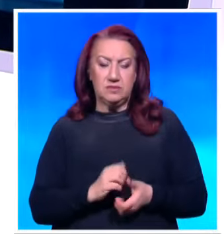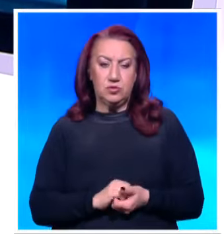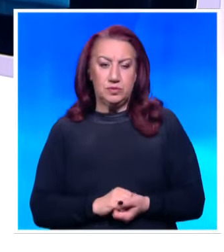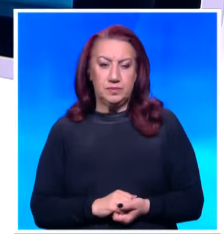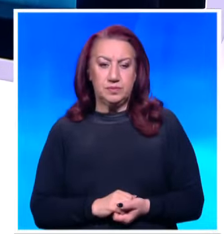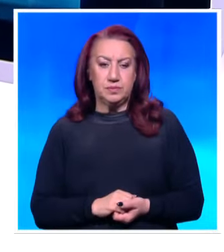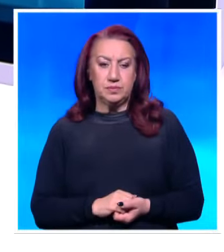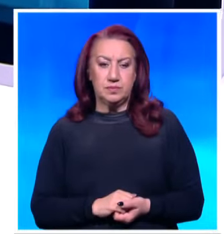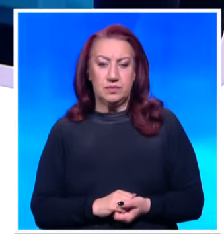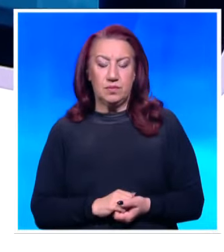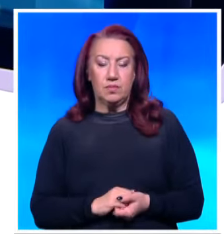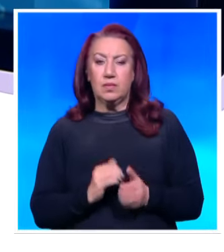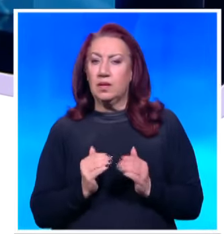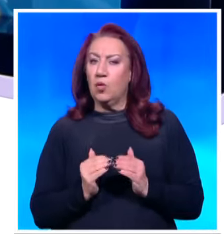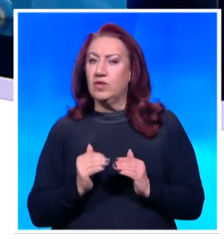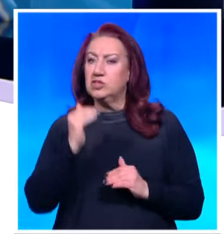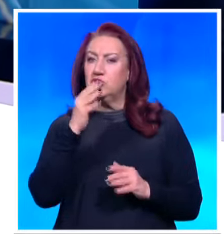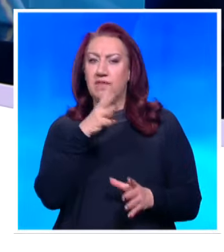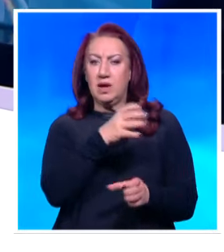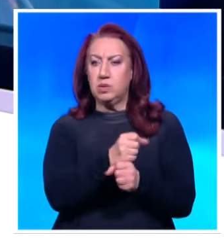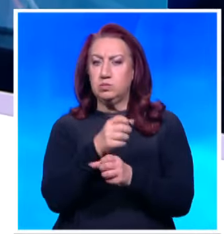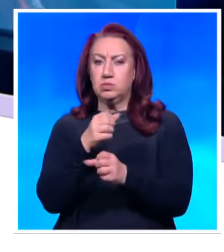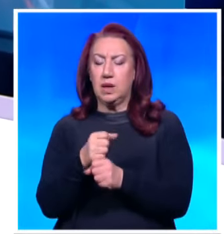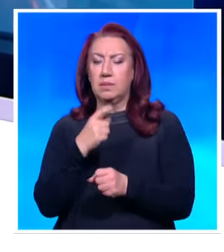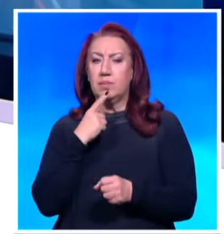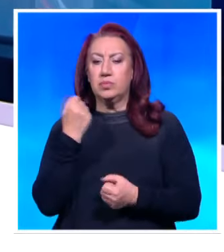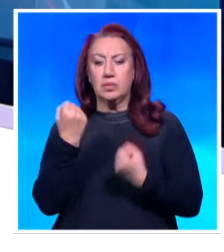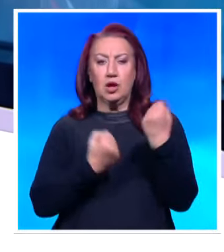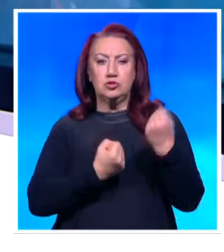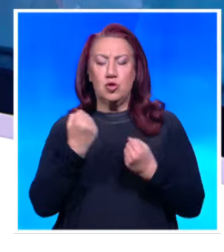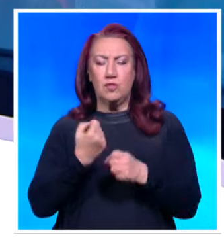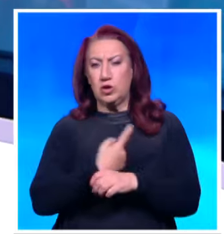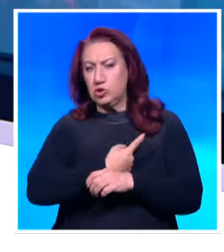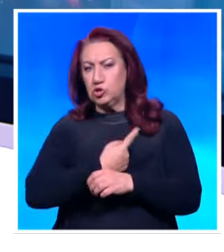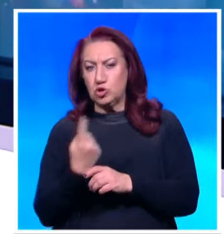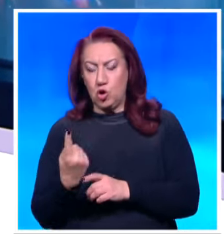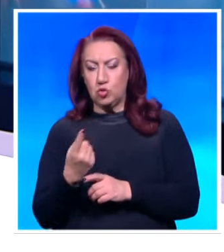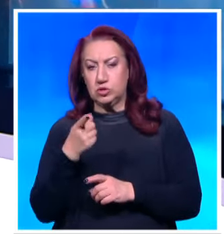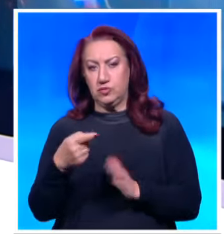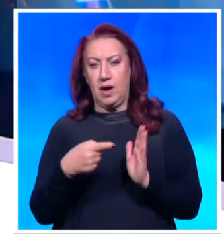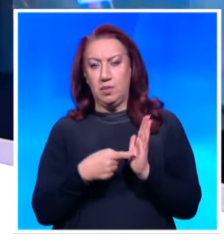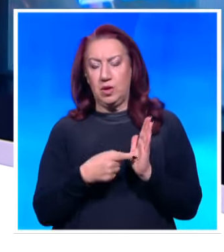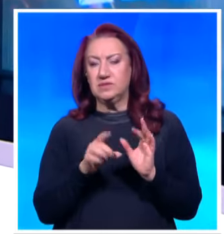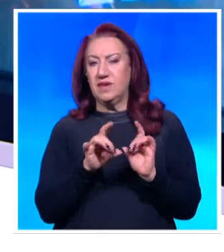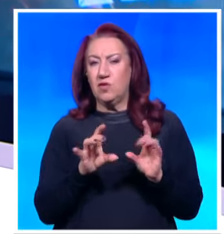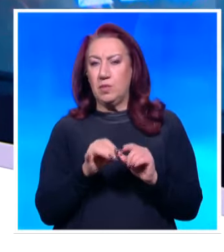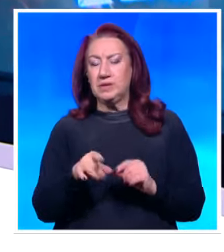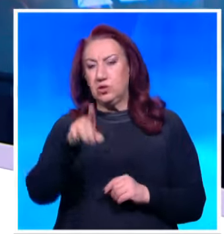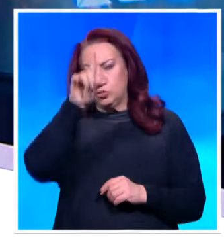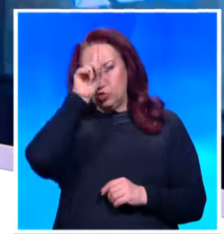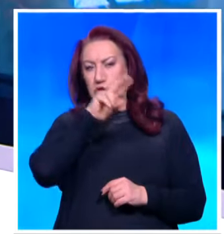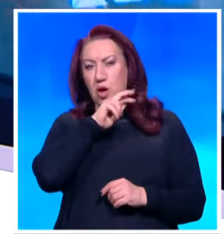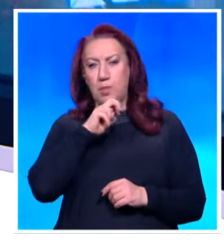Драстичен ръст на заловените да шофират с превишена скорост в София. Това сочат данните на столичната полиция от началото на годината до